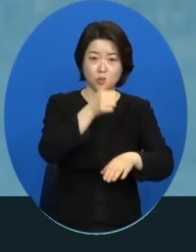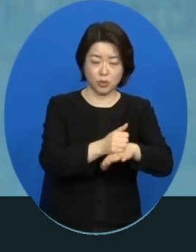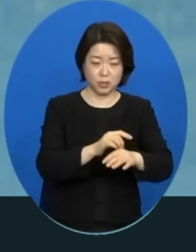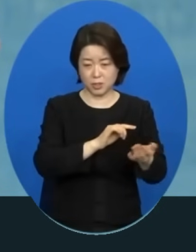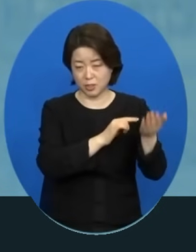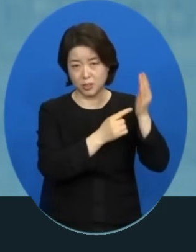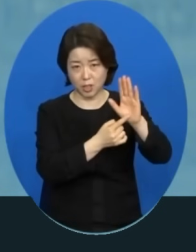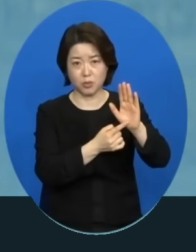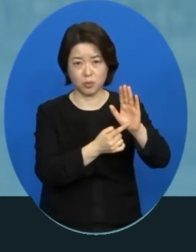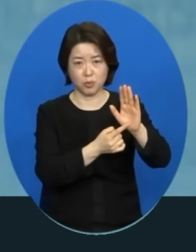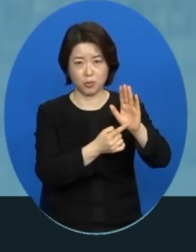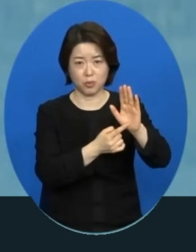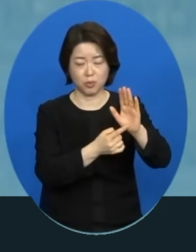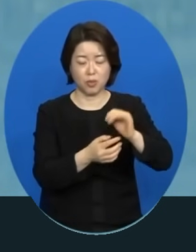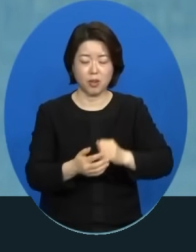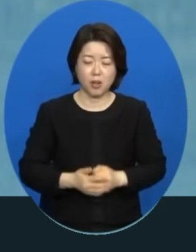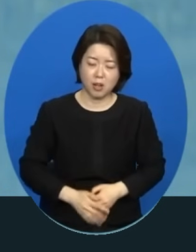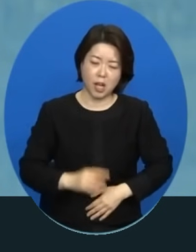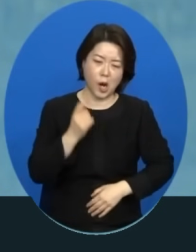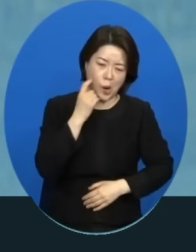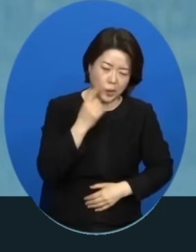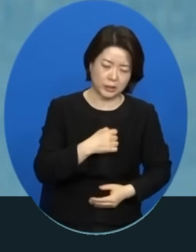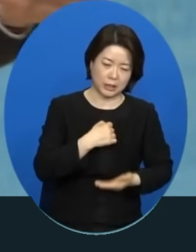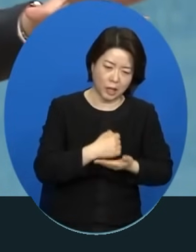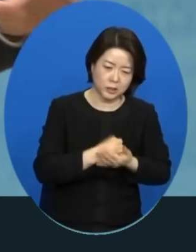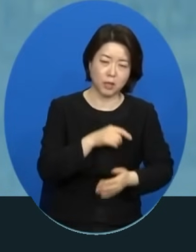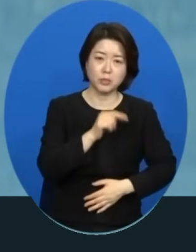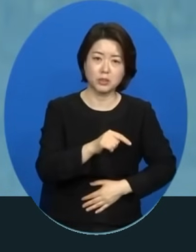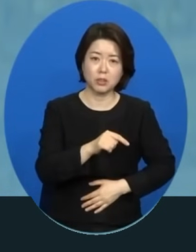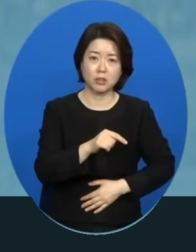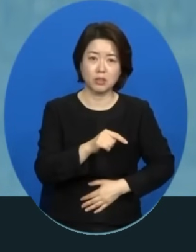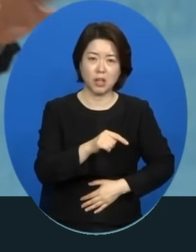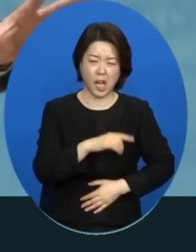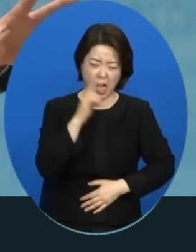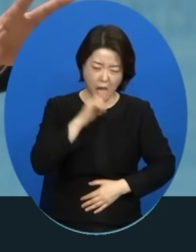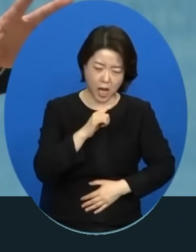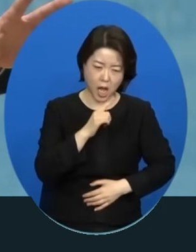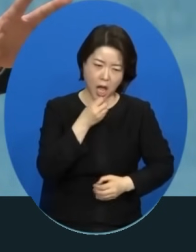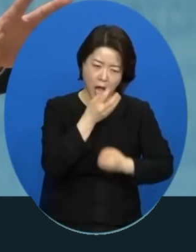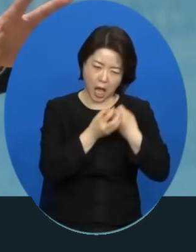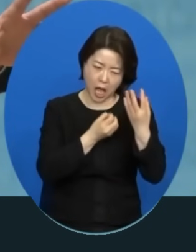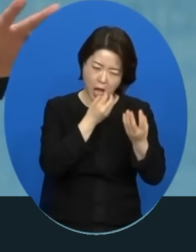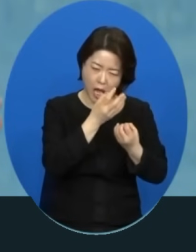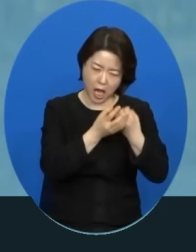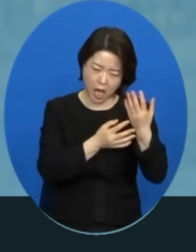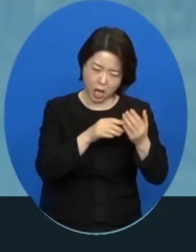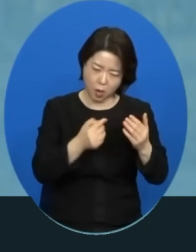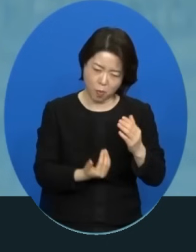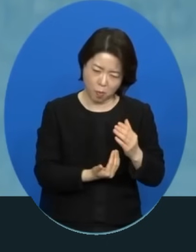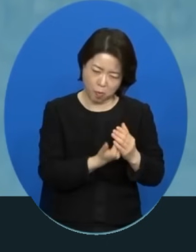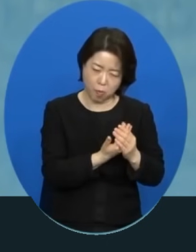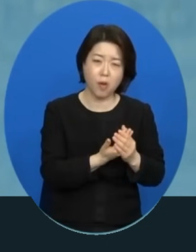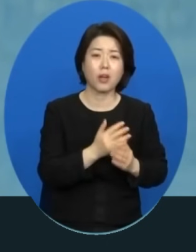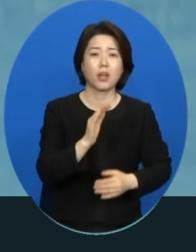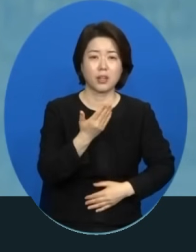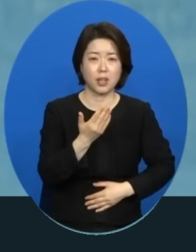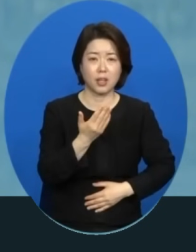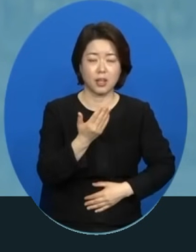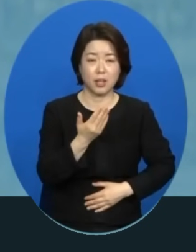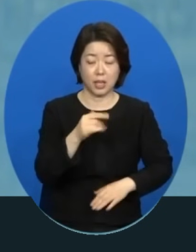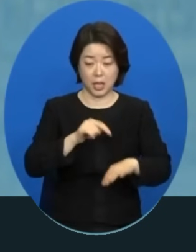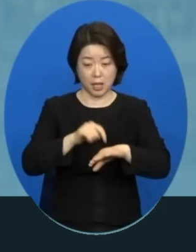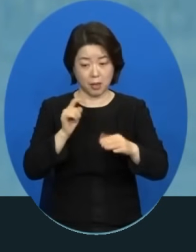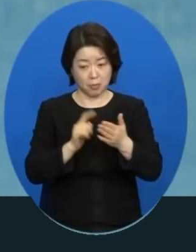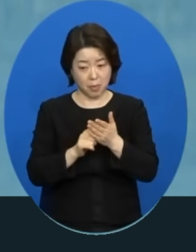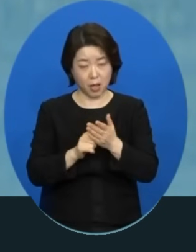흘러나오고 우리 삶에서 거짓과 험담과 막 이런 악한 것들이 막 나오게 된다는 것이죠. 이 마음이 나뉘었다, 두